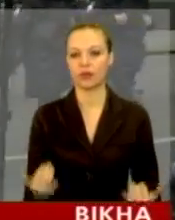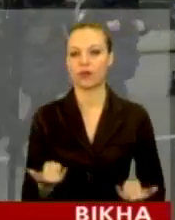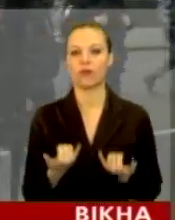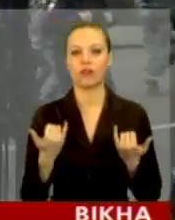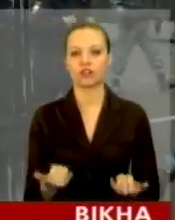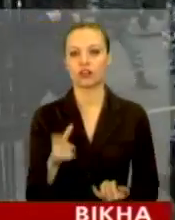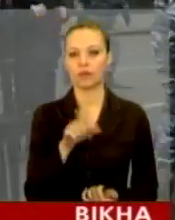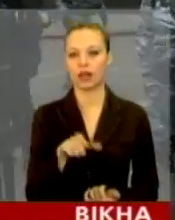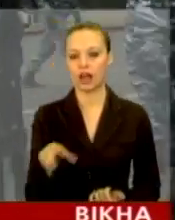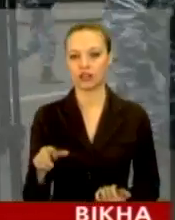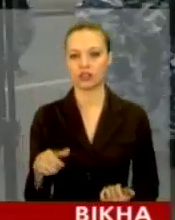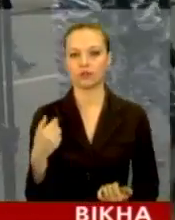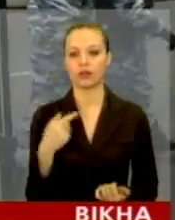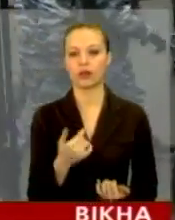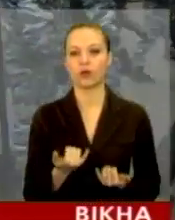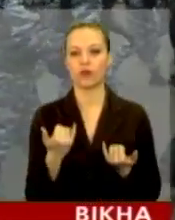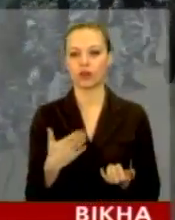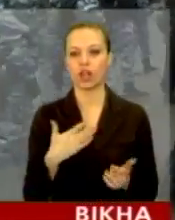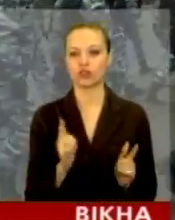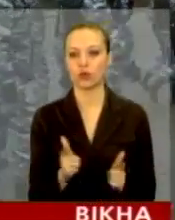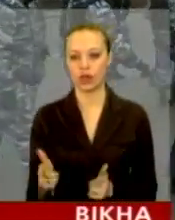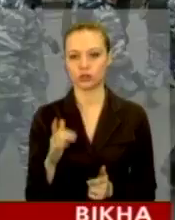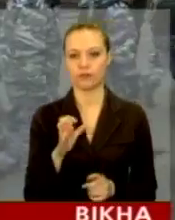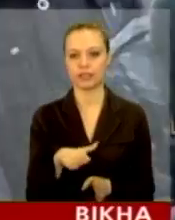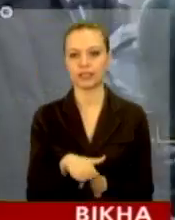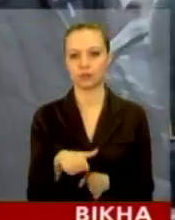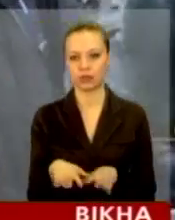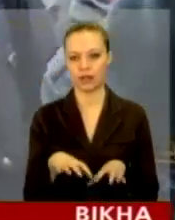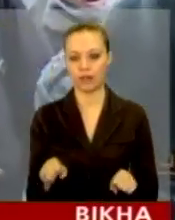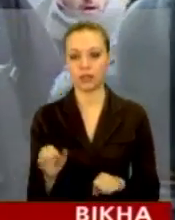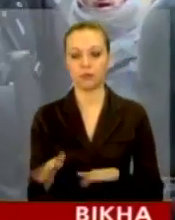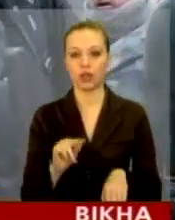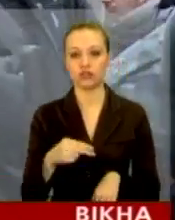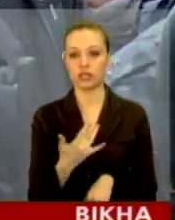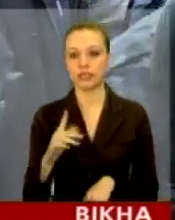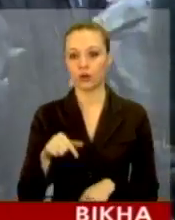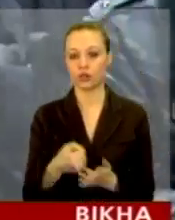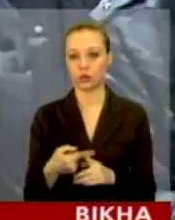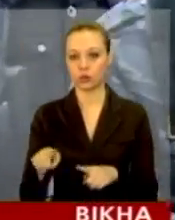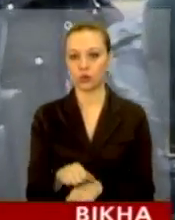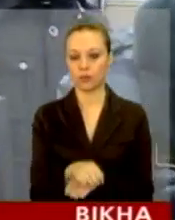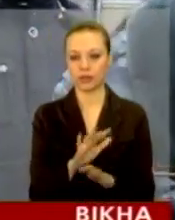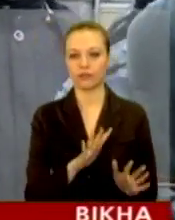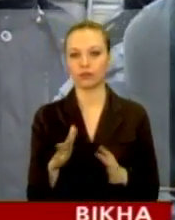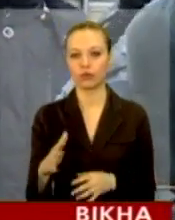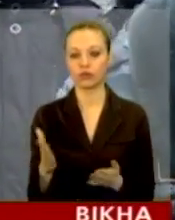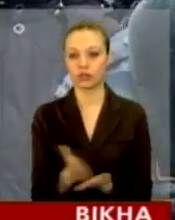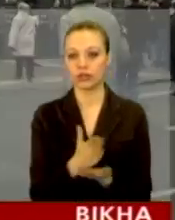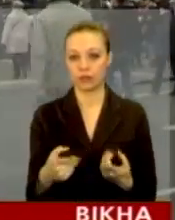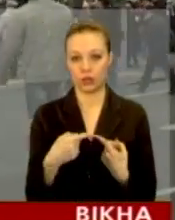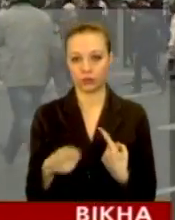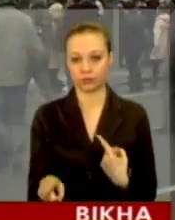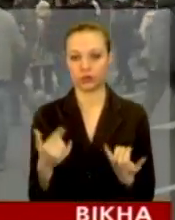Уважаемые граждане, ваша акция не согласована с органами исполнительной власти. А за кілька годин до цього мітингу відбувся діаметрально